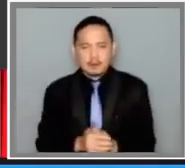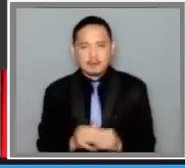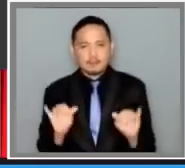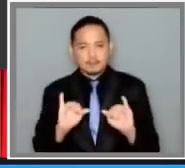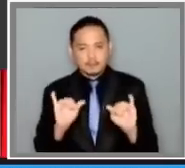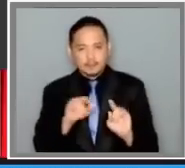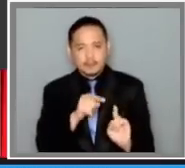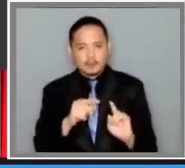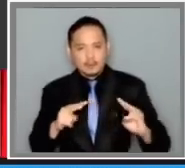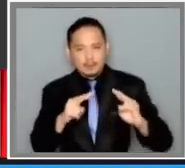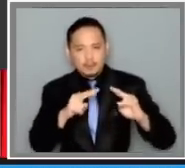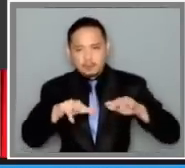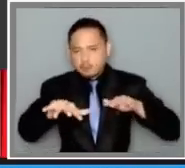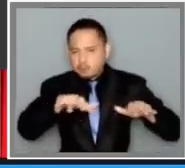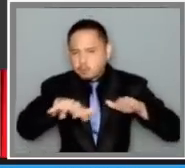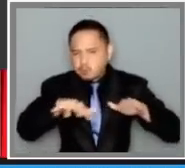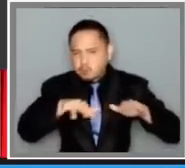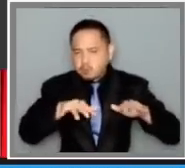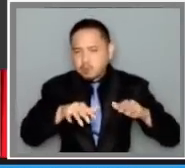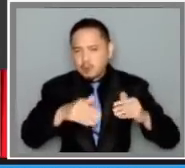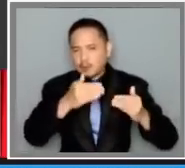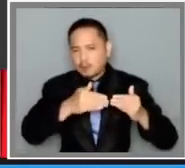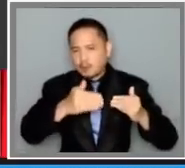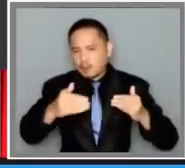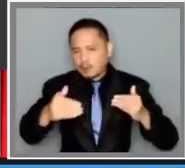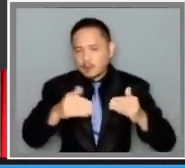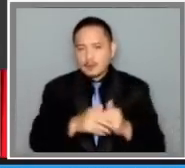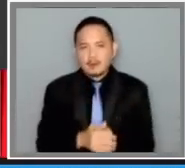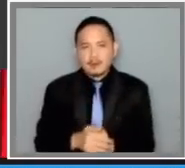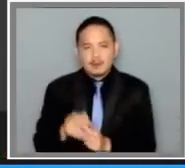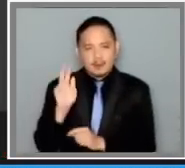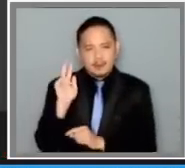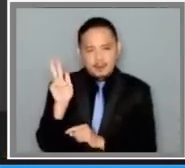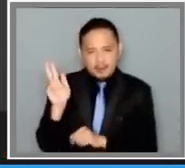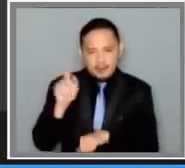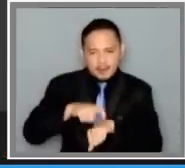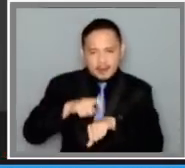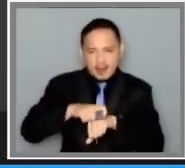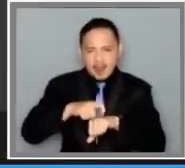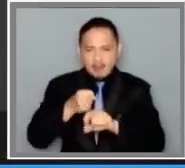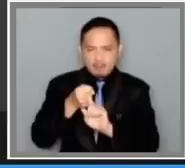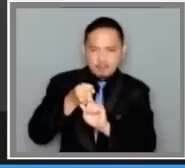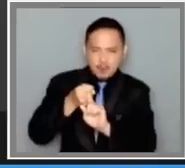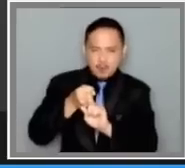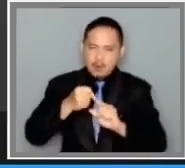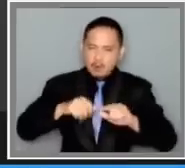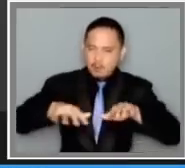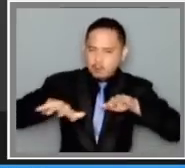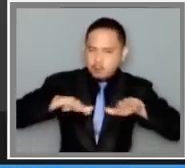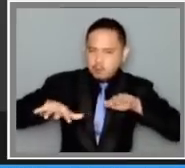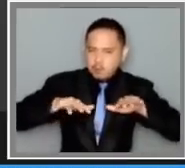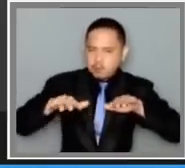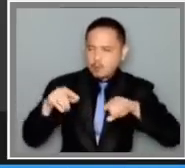Mayon. May mahigit 30 volcanic earthquakes ang naitala sa nakalipas na 24 oras.